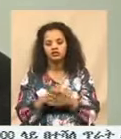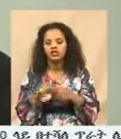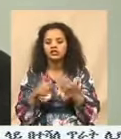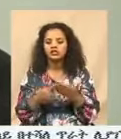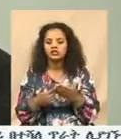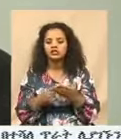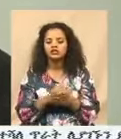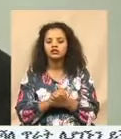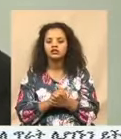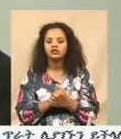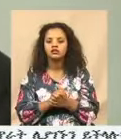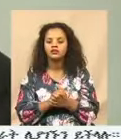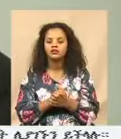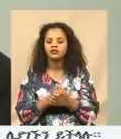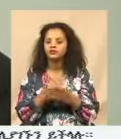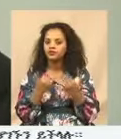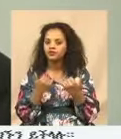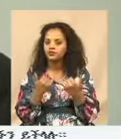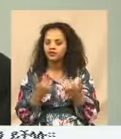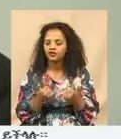ስለዚህ አሁን እኛ